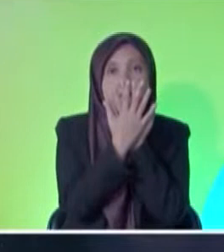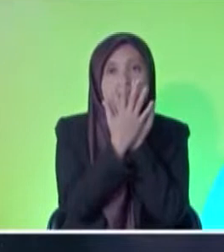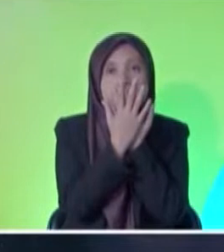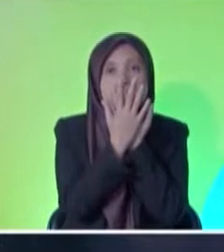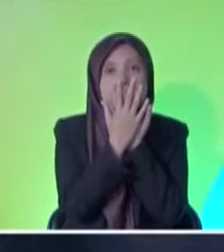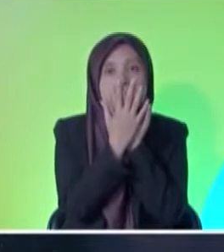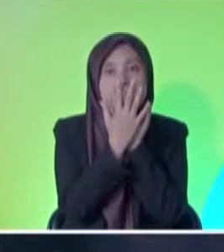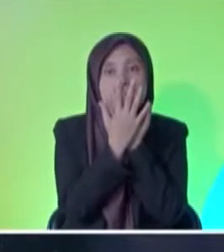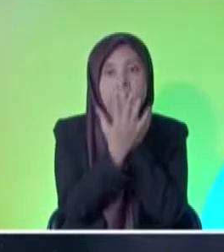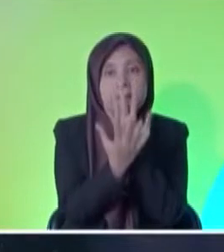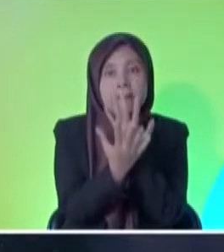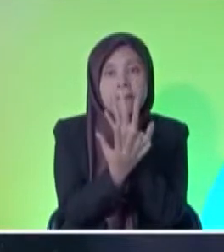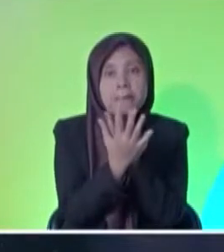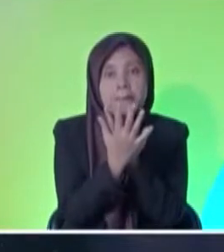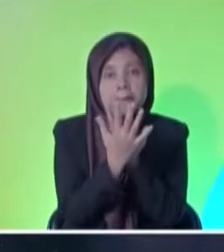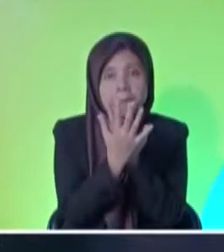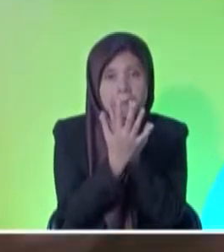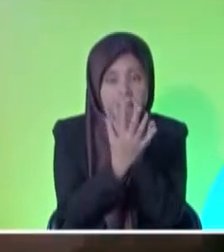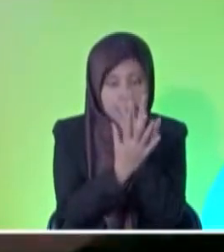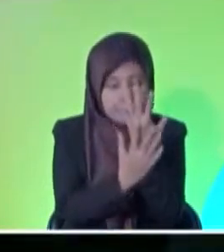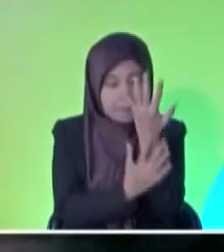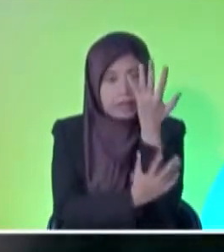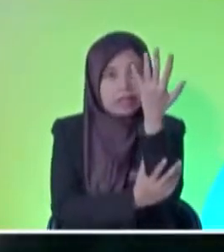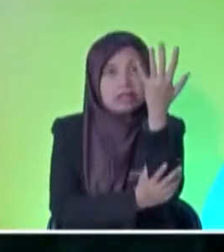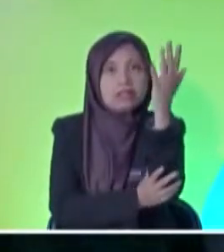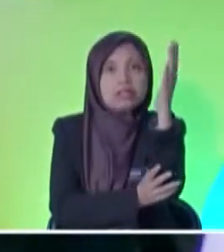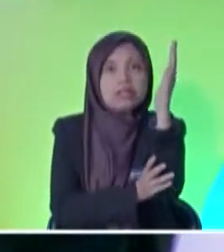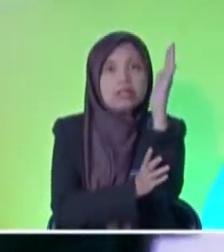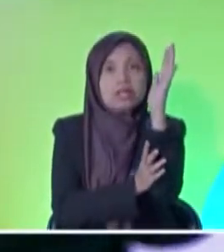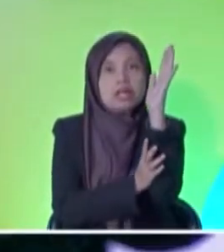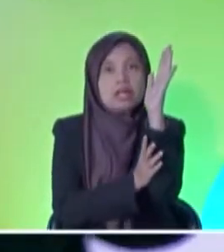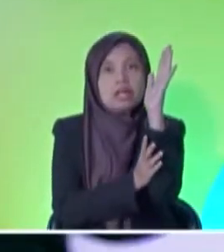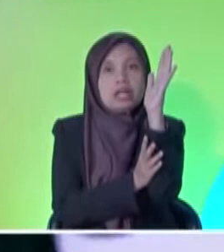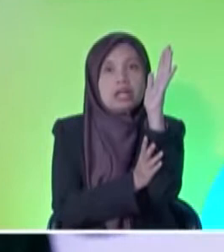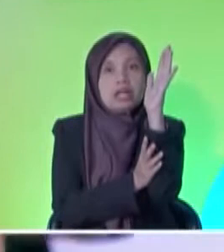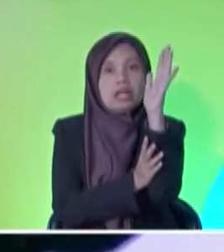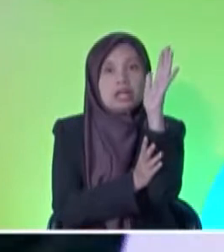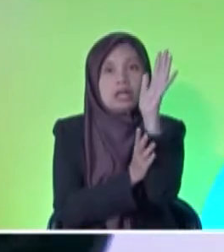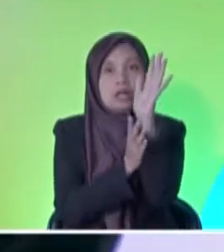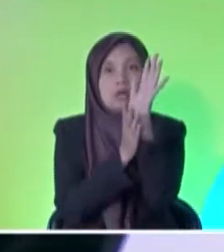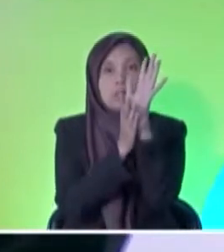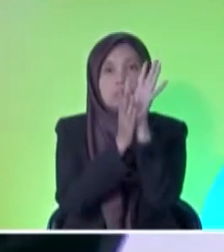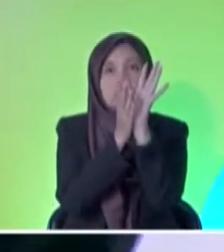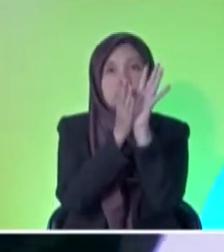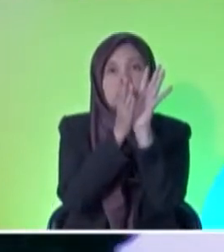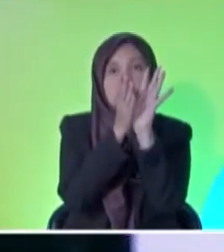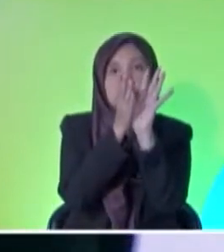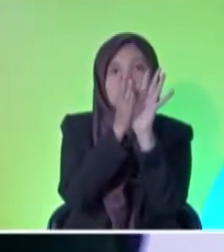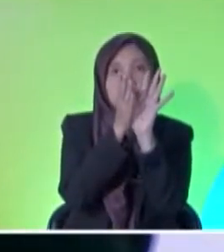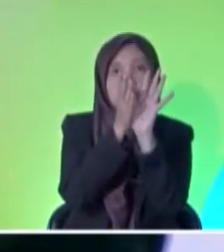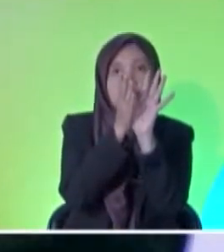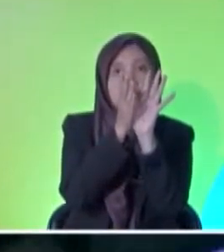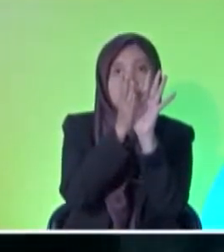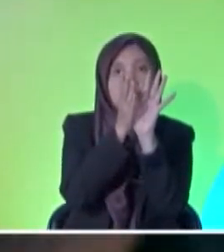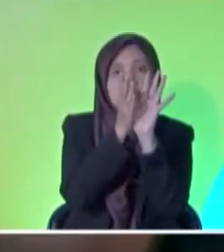berada di bawah tarik sampai ke ujung siku Oke dan naik ke atas tolok